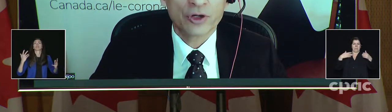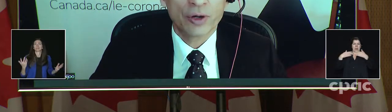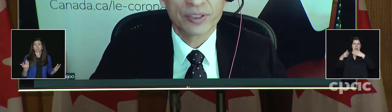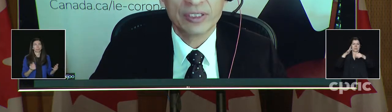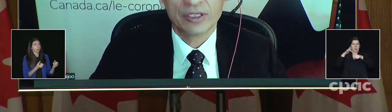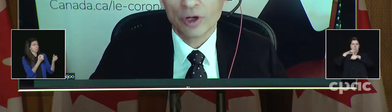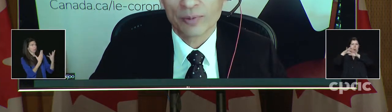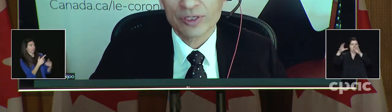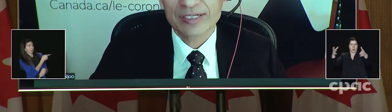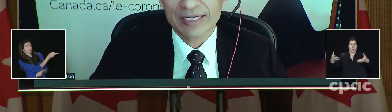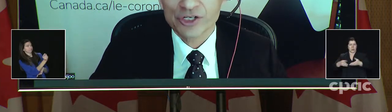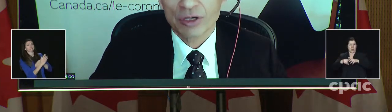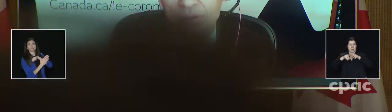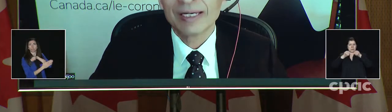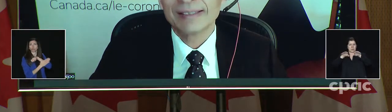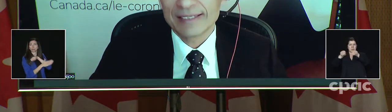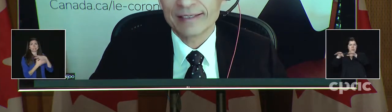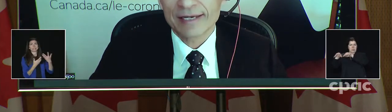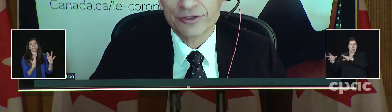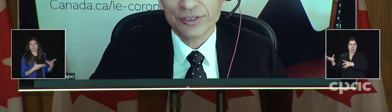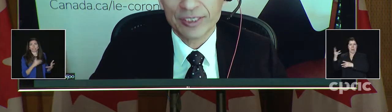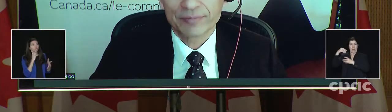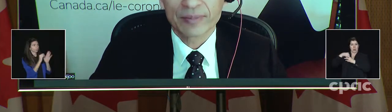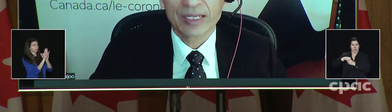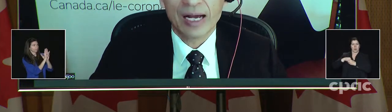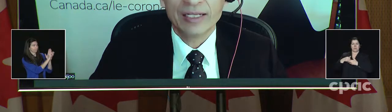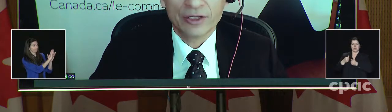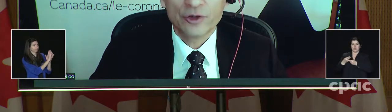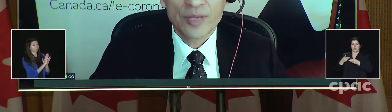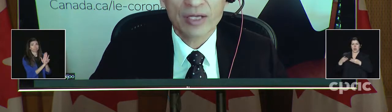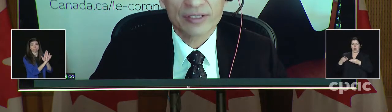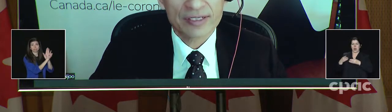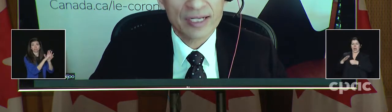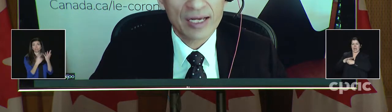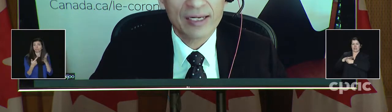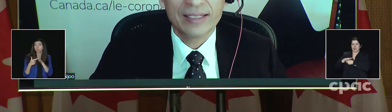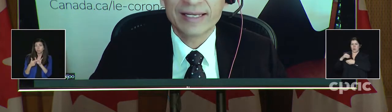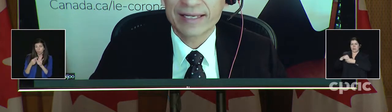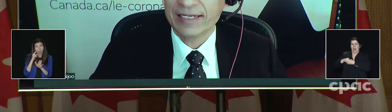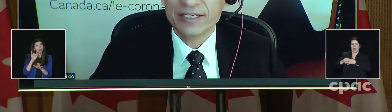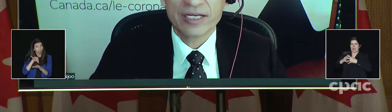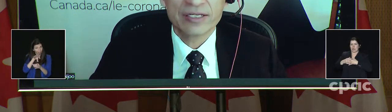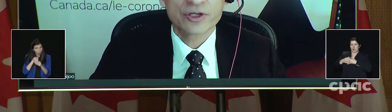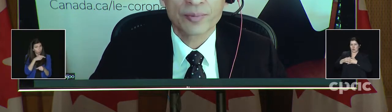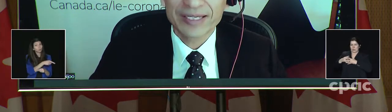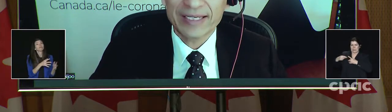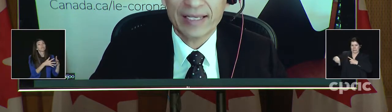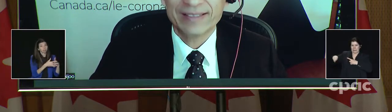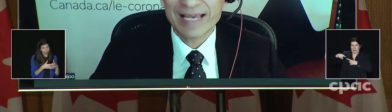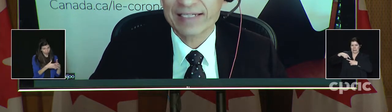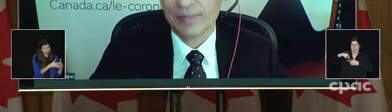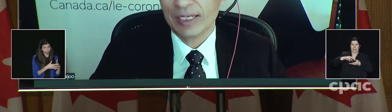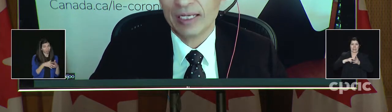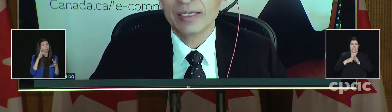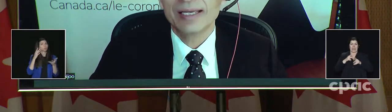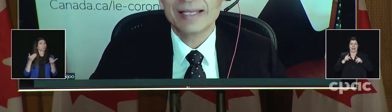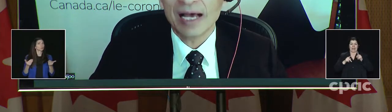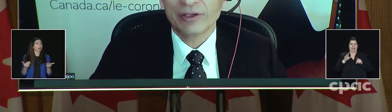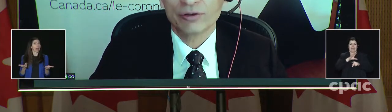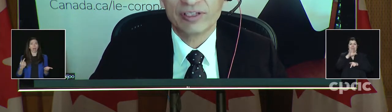y compris de nombreuses régions des États-Unis. À la lumière de cela, les Canadiens sont priés